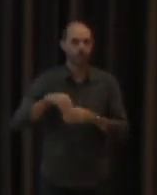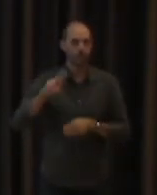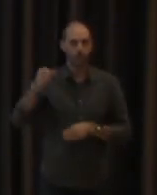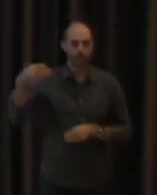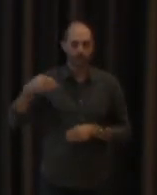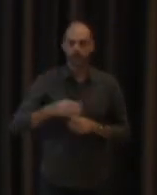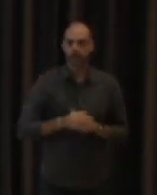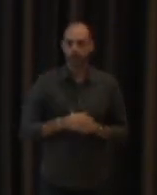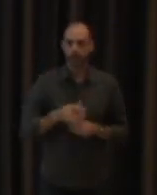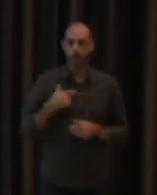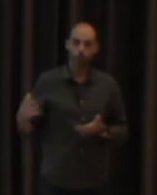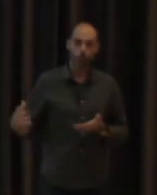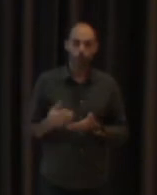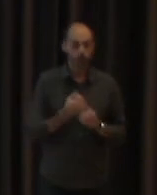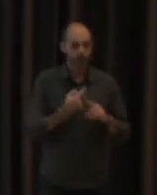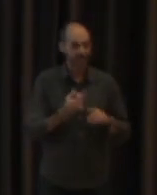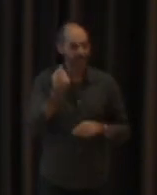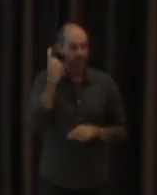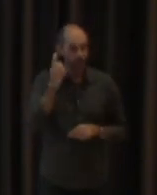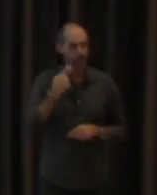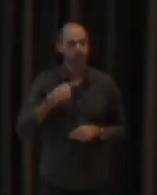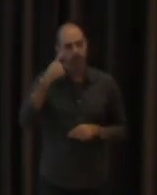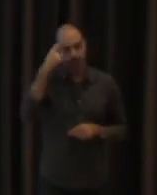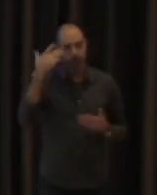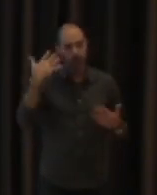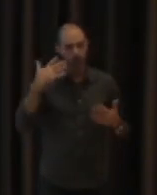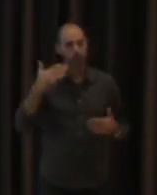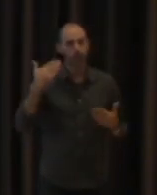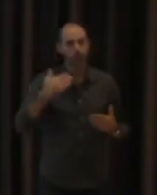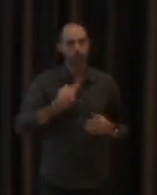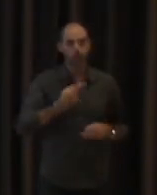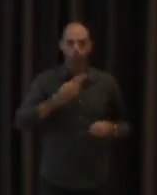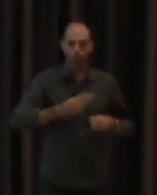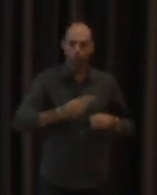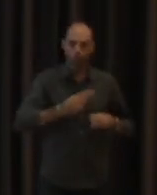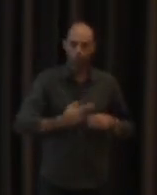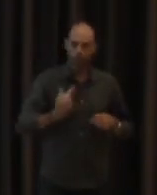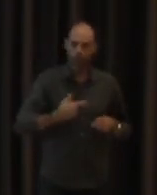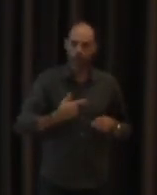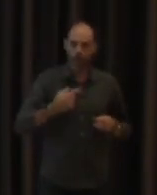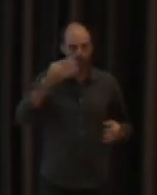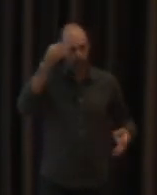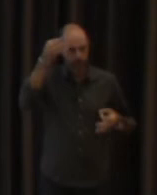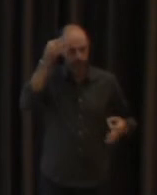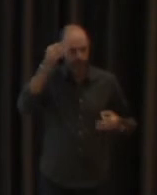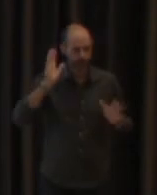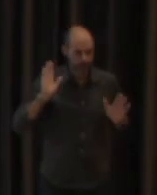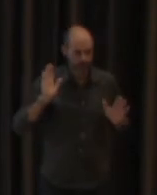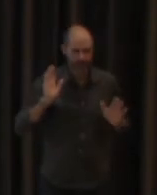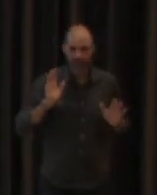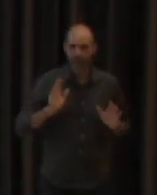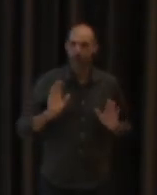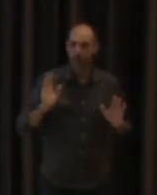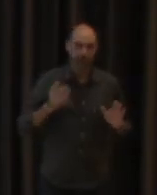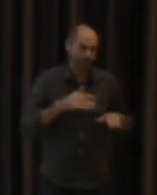que la vam tenir com a professora la recordem com una professora molt dura i molt exigent, però alhora,